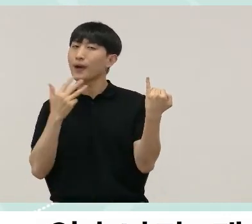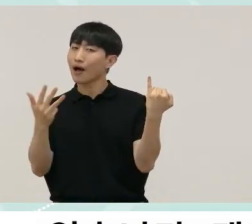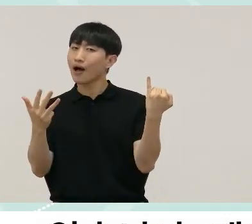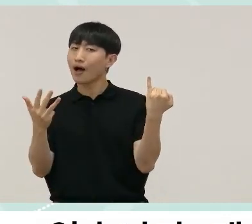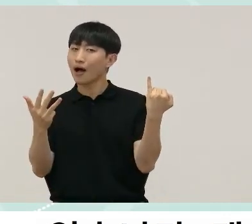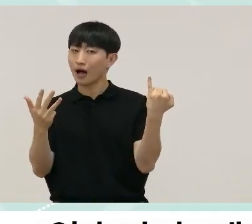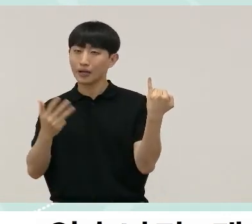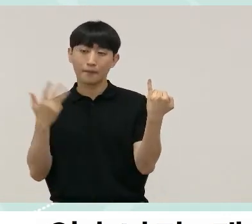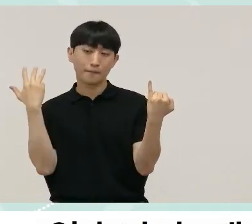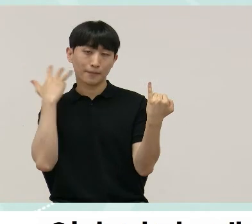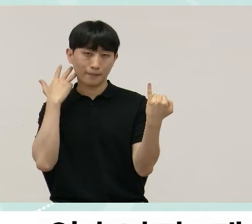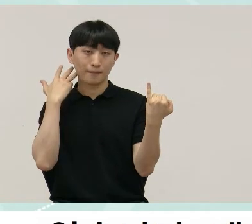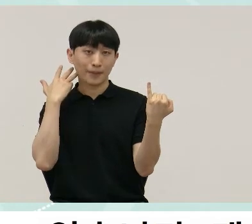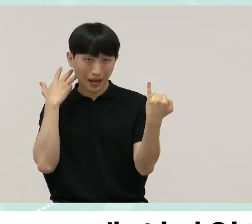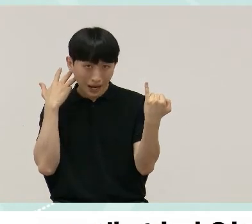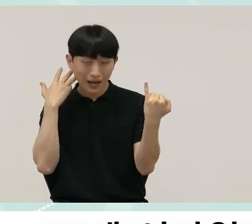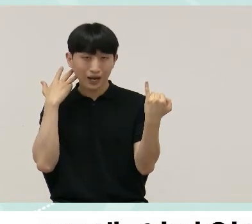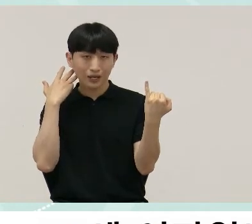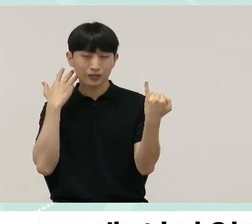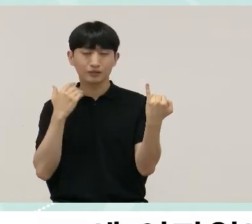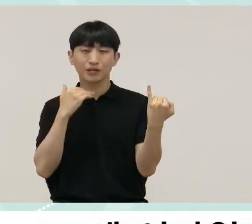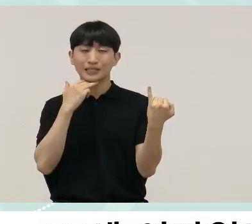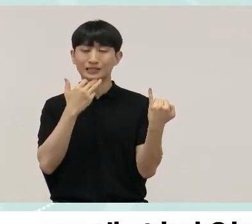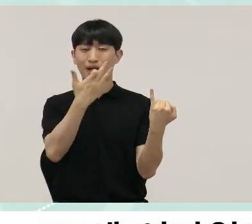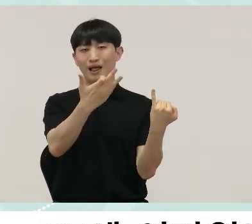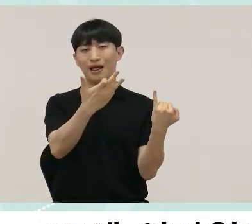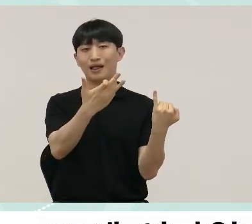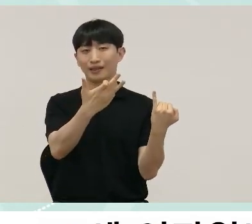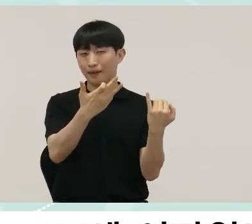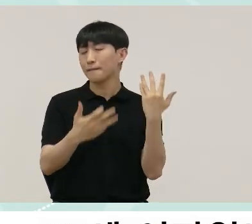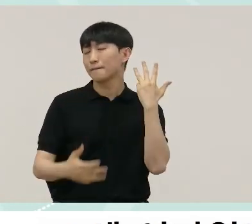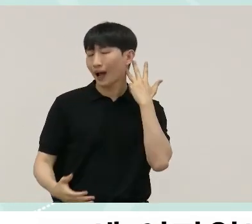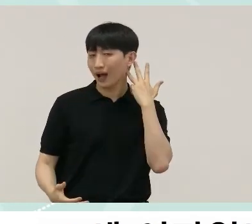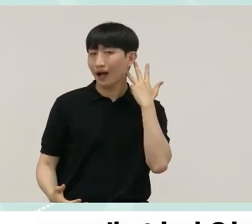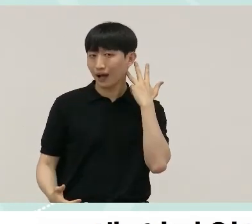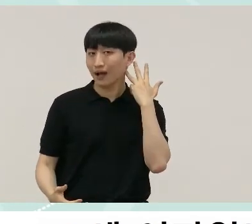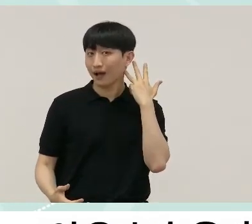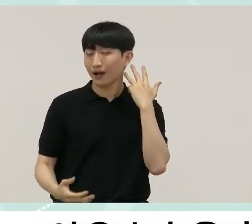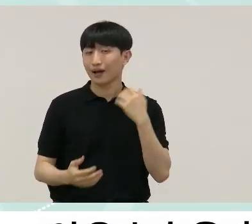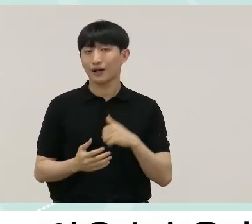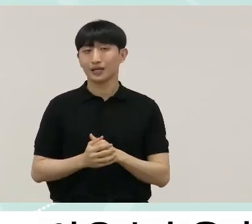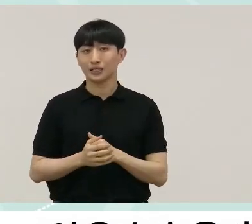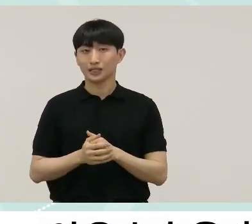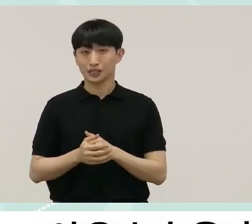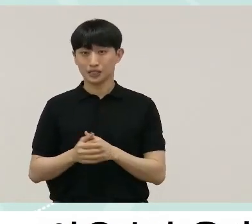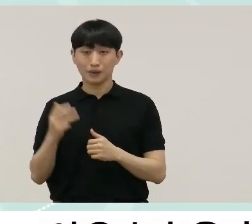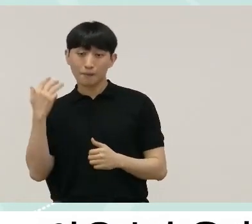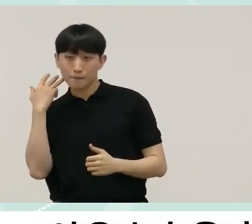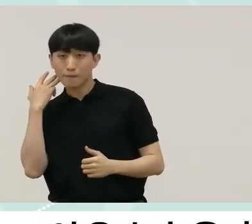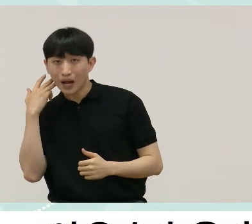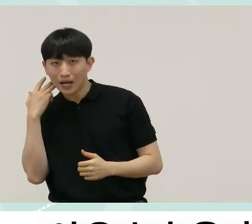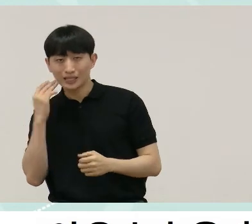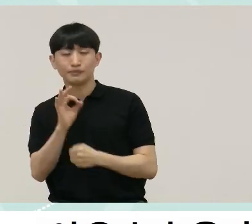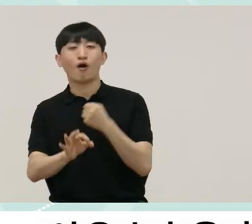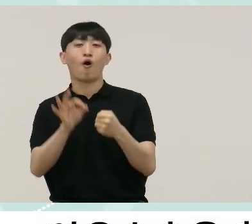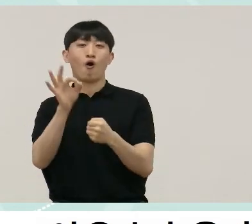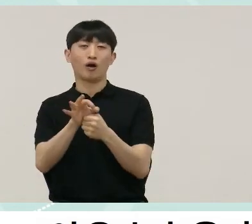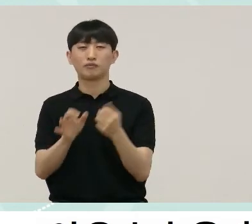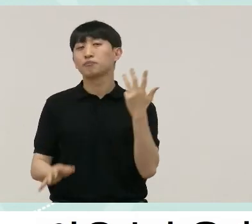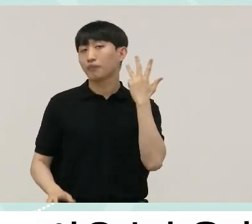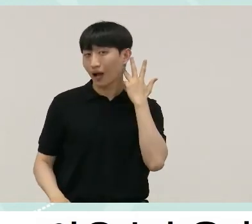번째 인공호흡 수술을 했고 18세 때 두 번째 인공호흡 수술을 했습니다. 10년이란 긴 간격이 있었는데 이